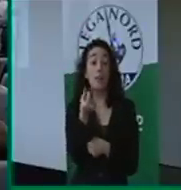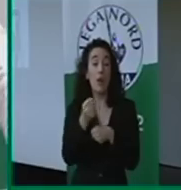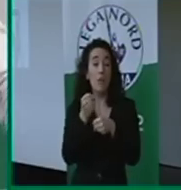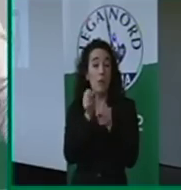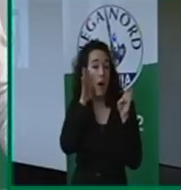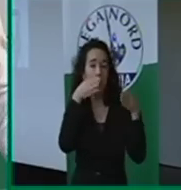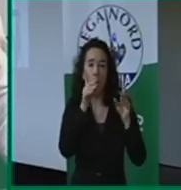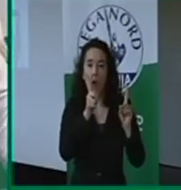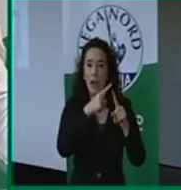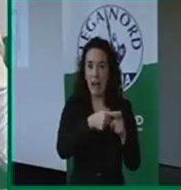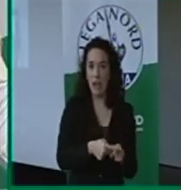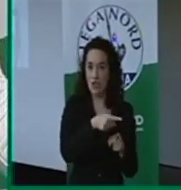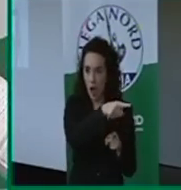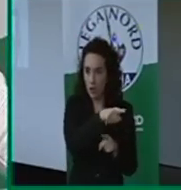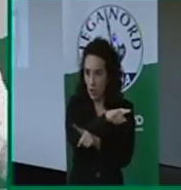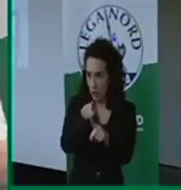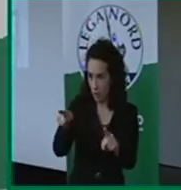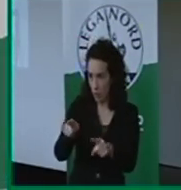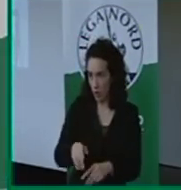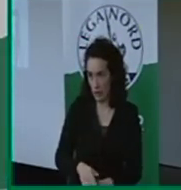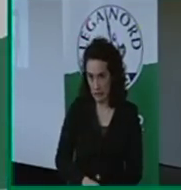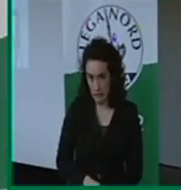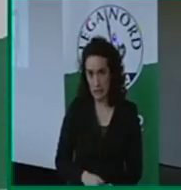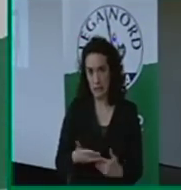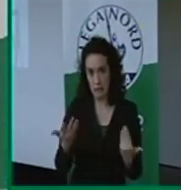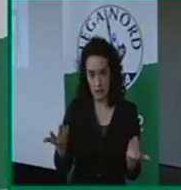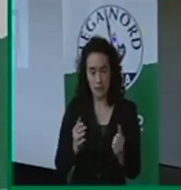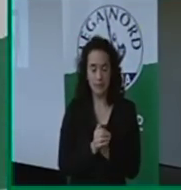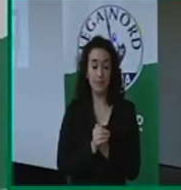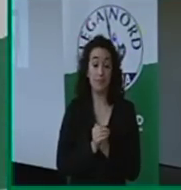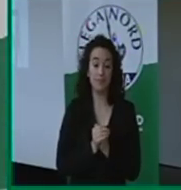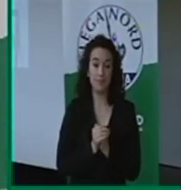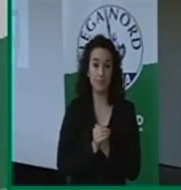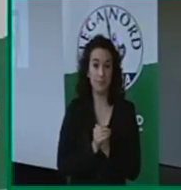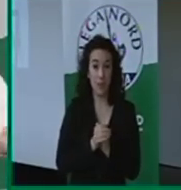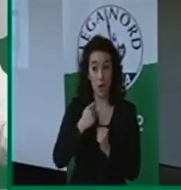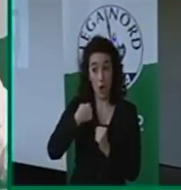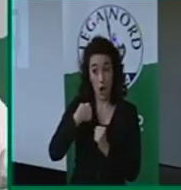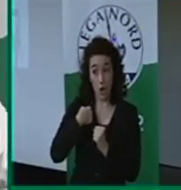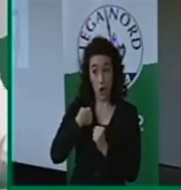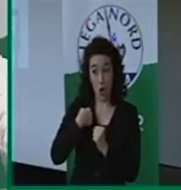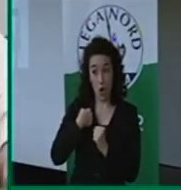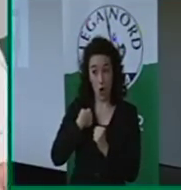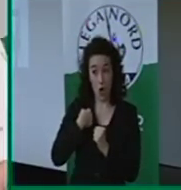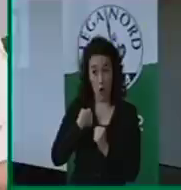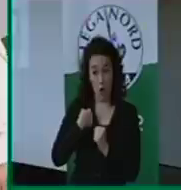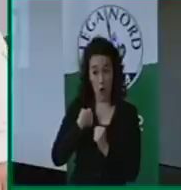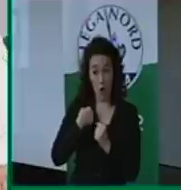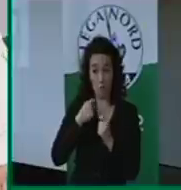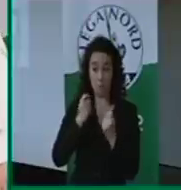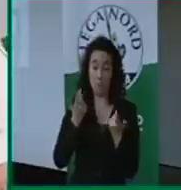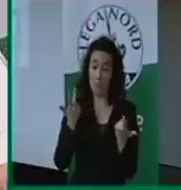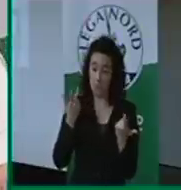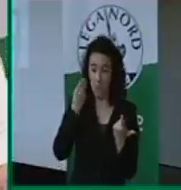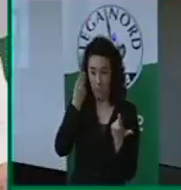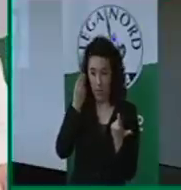perché però è lì e le parole che arriveranno nei prossimi giorni ci scommetto €2 Anzi 2000 lire